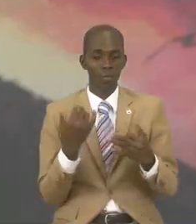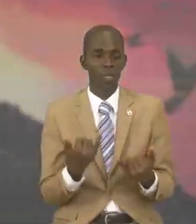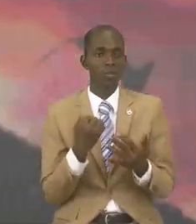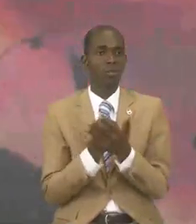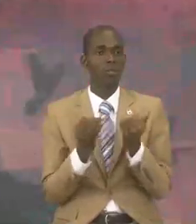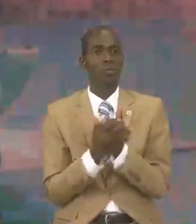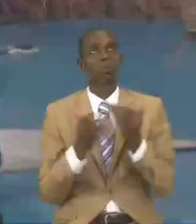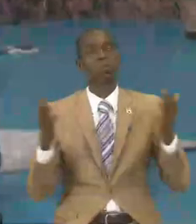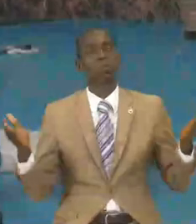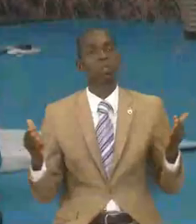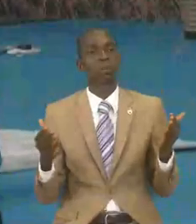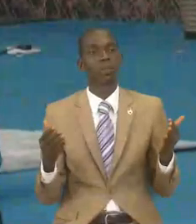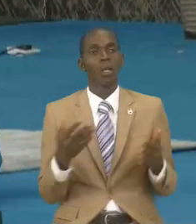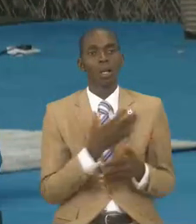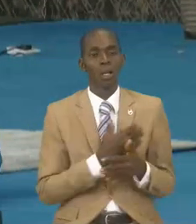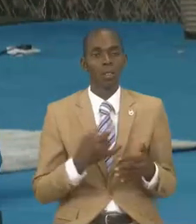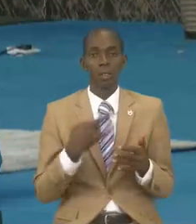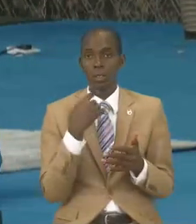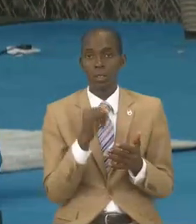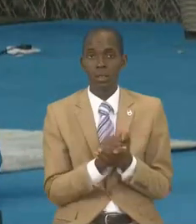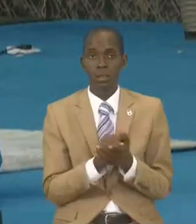crucifié, et il dit,